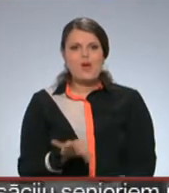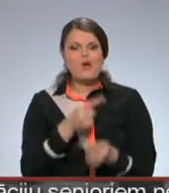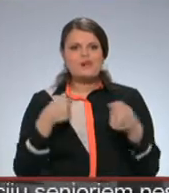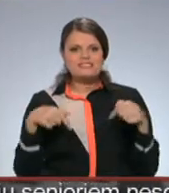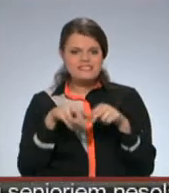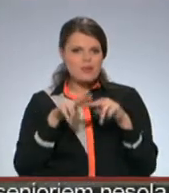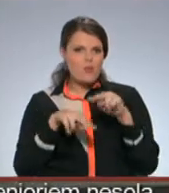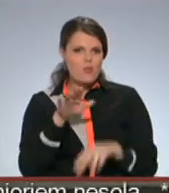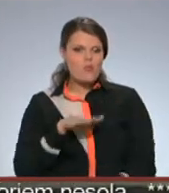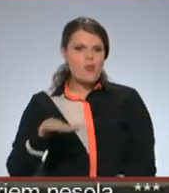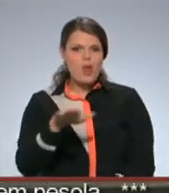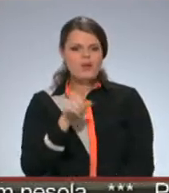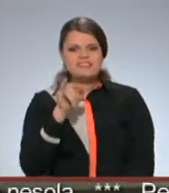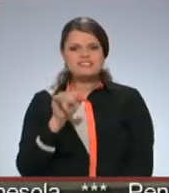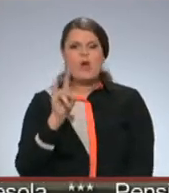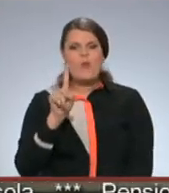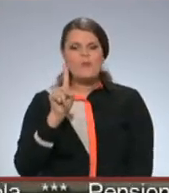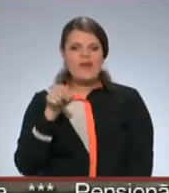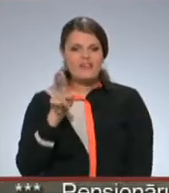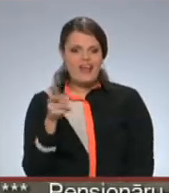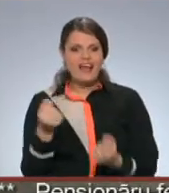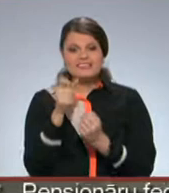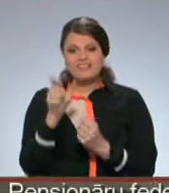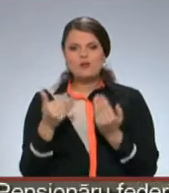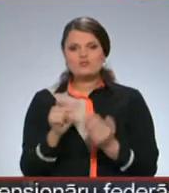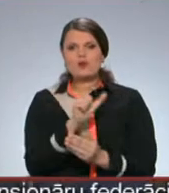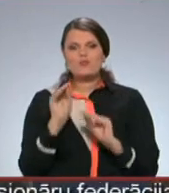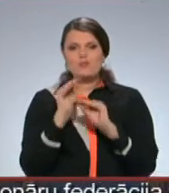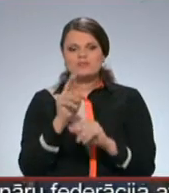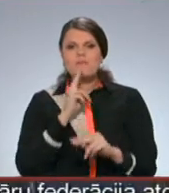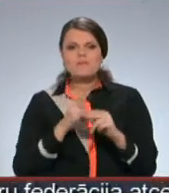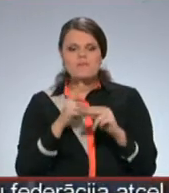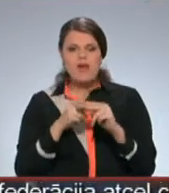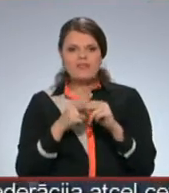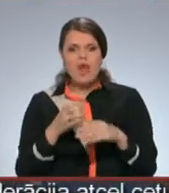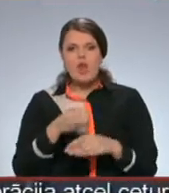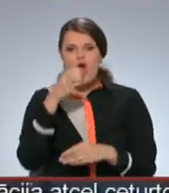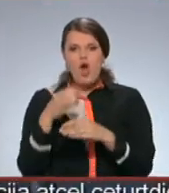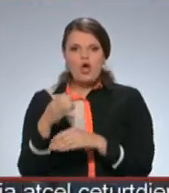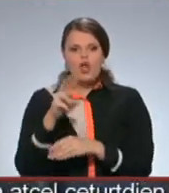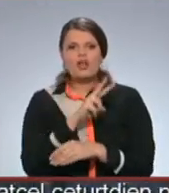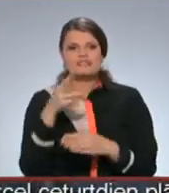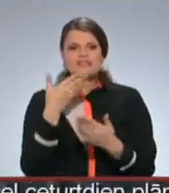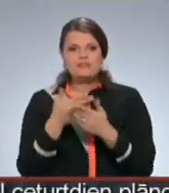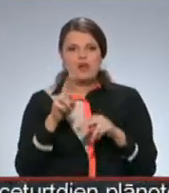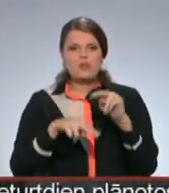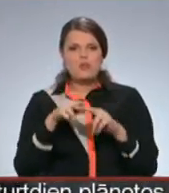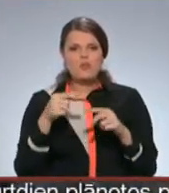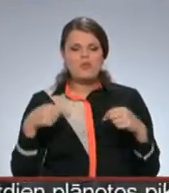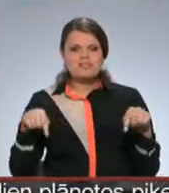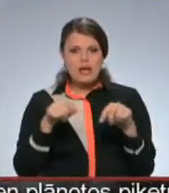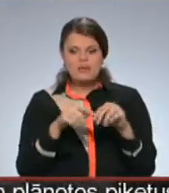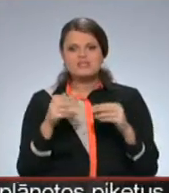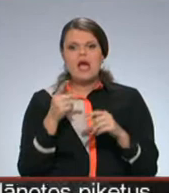Koncertzāles būvlaukumā sajā UPTK strādnieki šobrīd uzstāda metāla kolonas, kas skaidri iezīmē būves aprises.